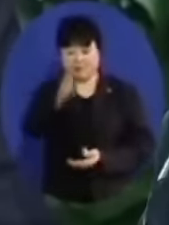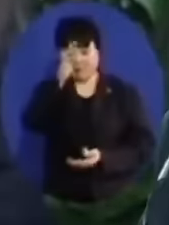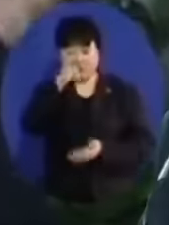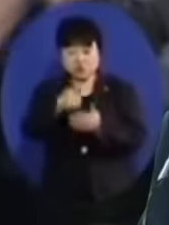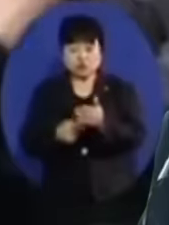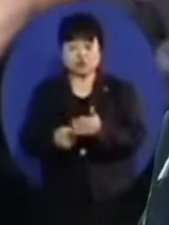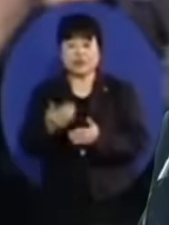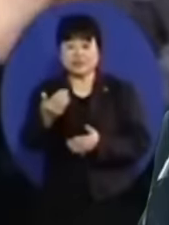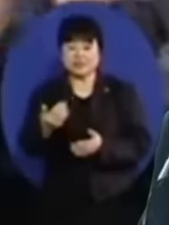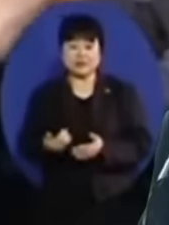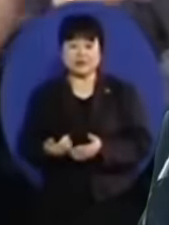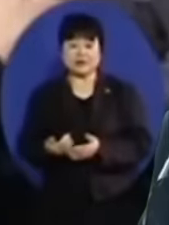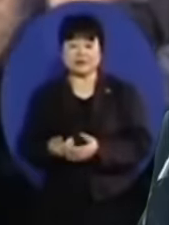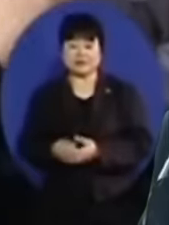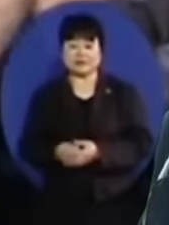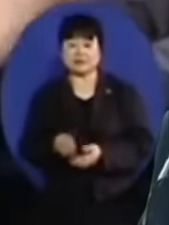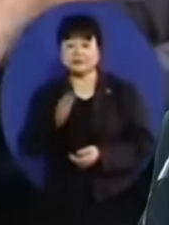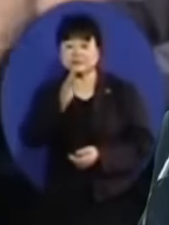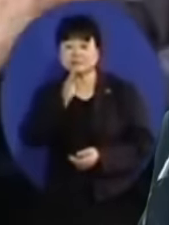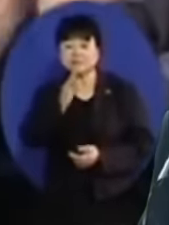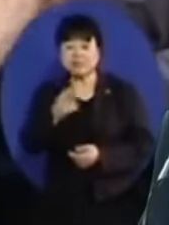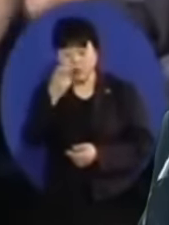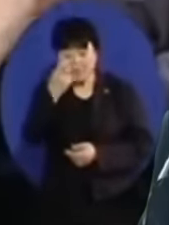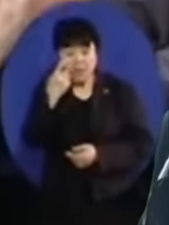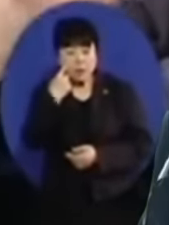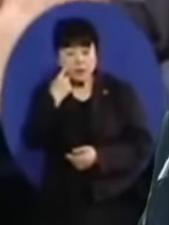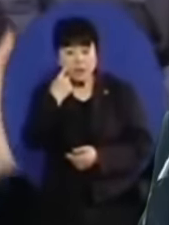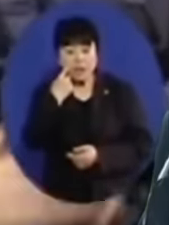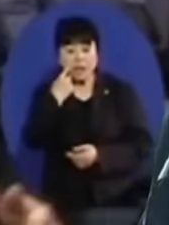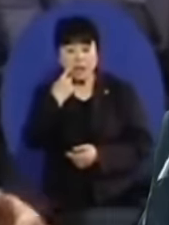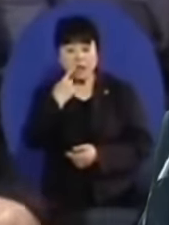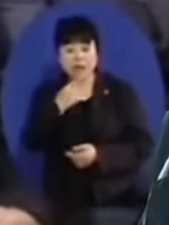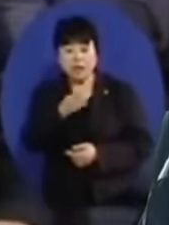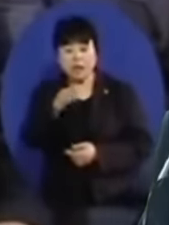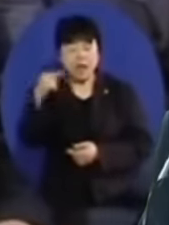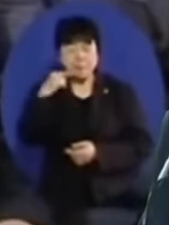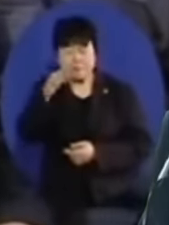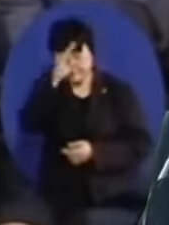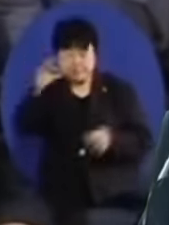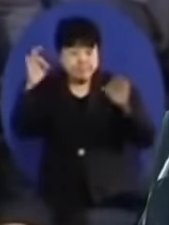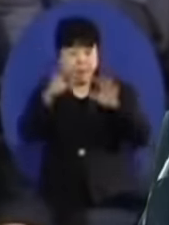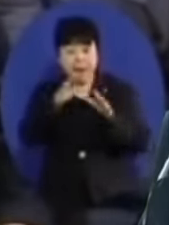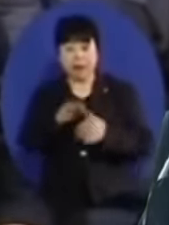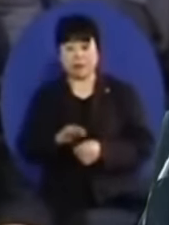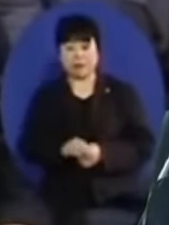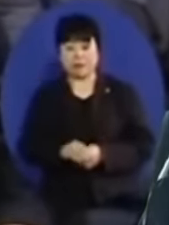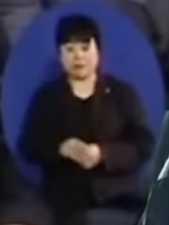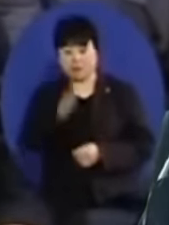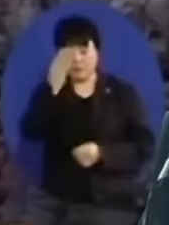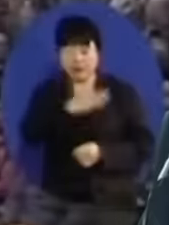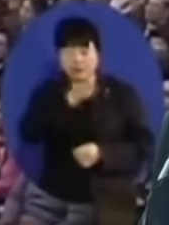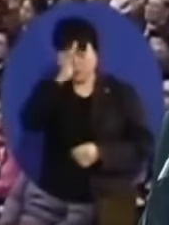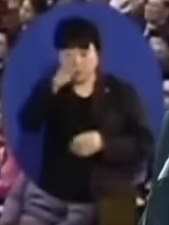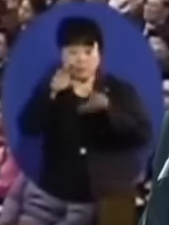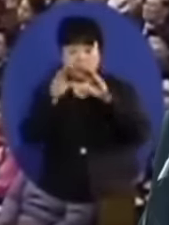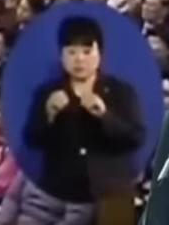수술하기 전에 검사를 해보니까 내 하수체 암이 없어져 버렸어요.